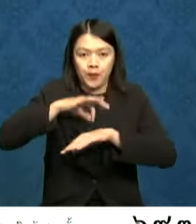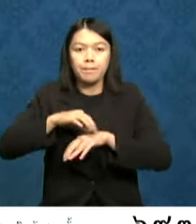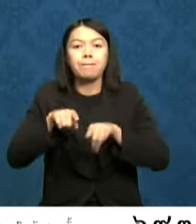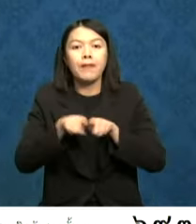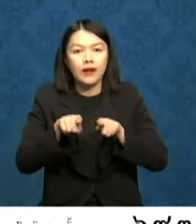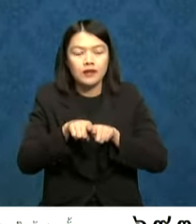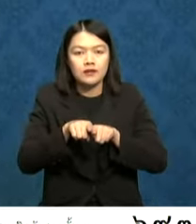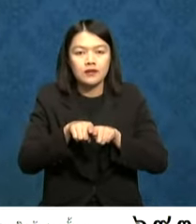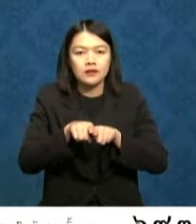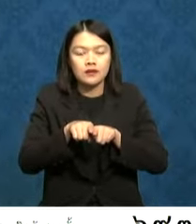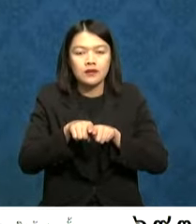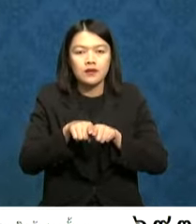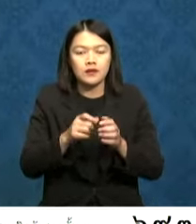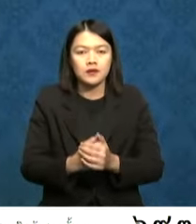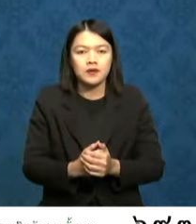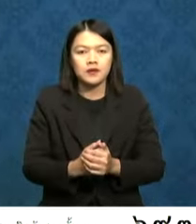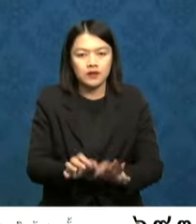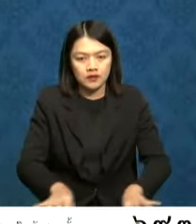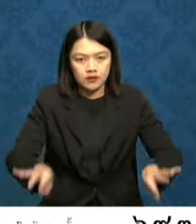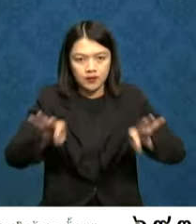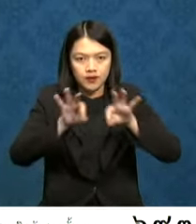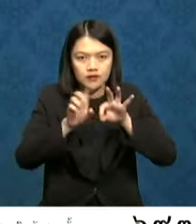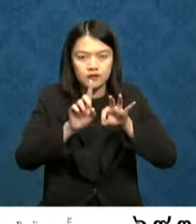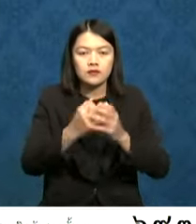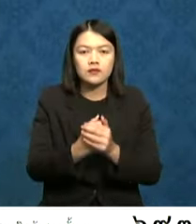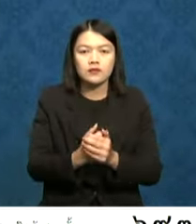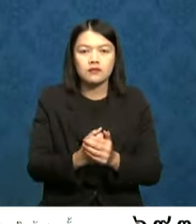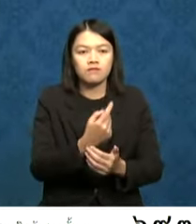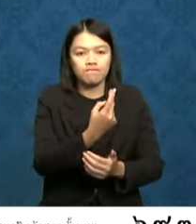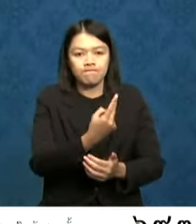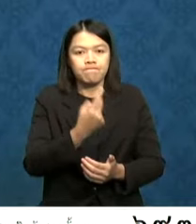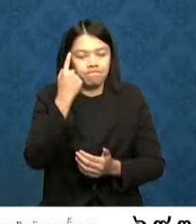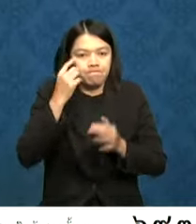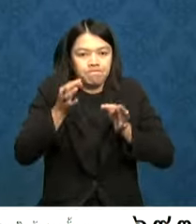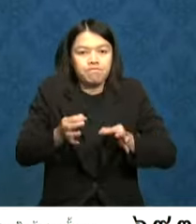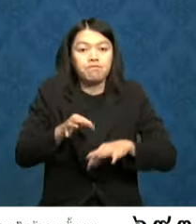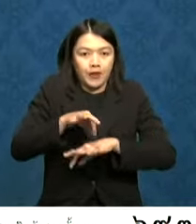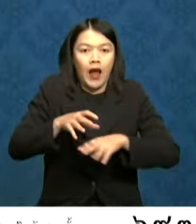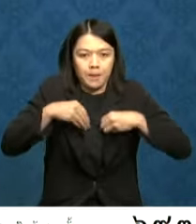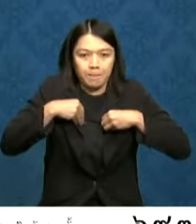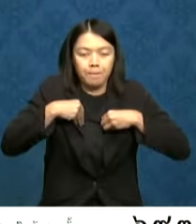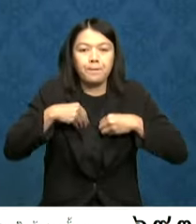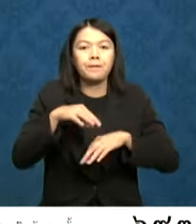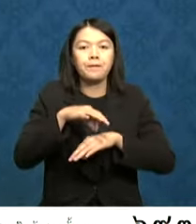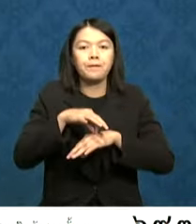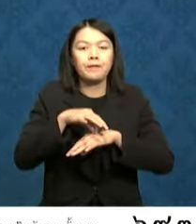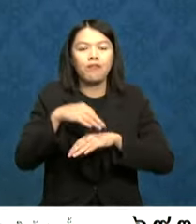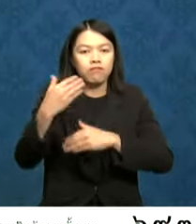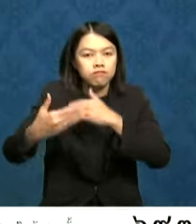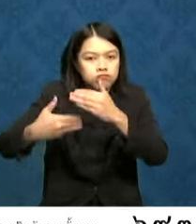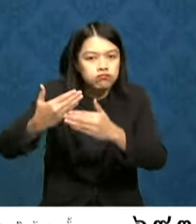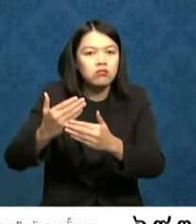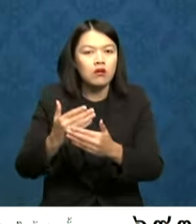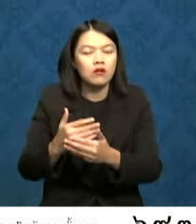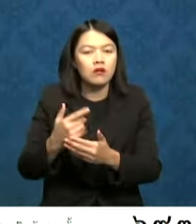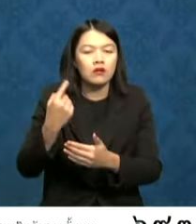สถานการณ์พาไปอีกอย่างหนึ่งที่สำคัญไม่แพ้กันก็คือเรา 2คนตัดสินใจที่จะมารับตำแหน่งตรงนี้เพื่อเดินหน้าต่อต่อ